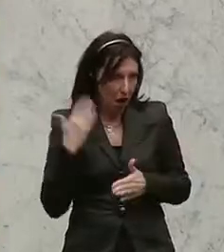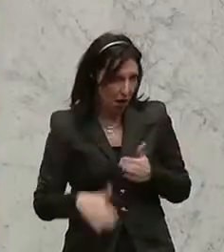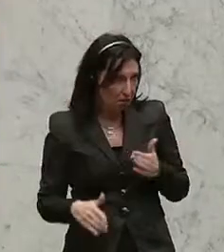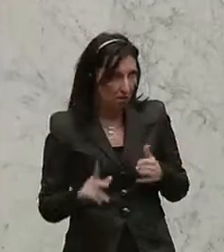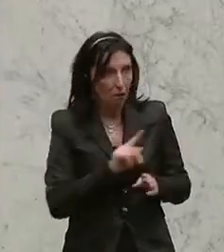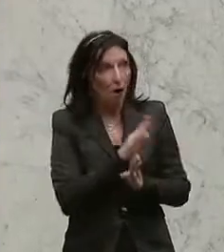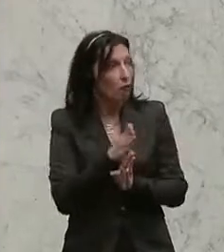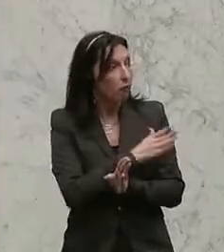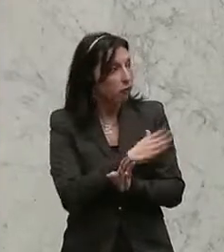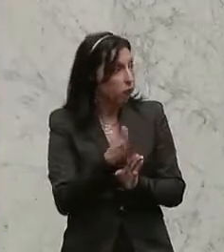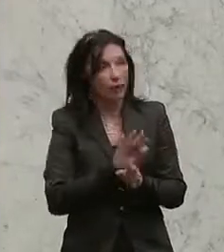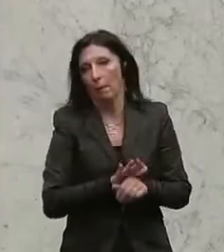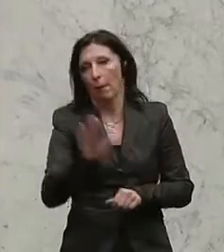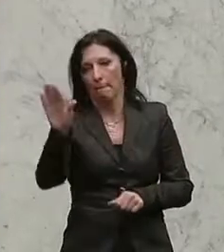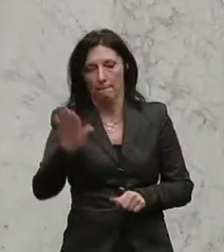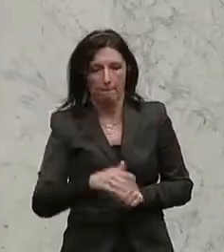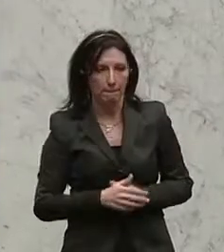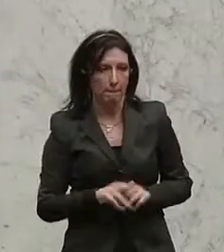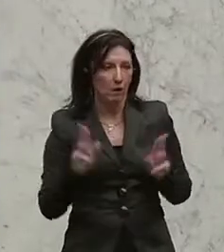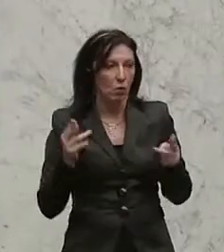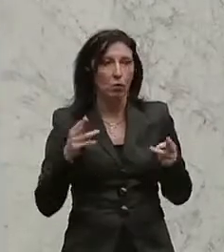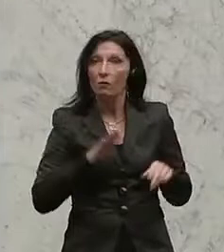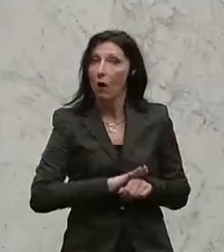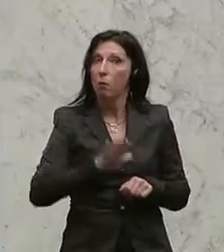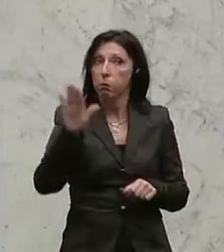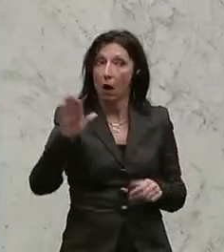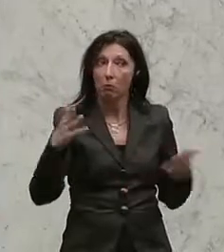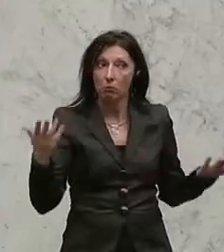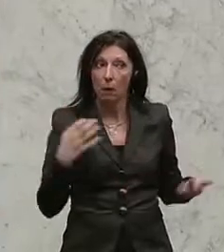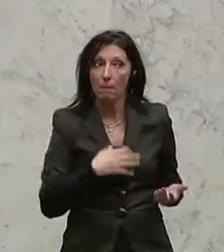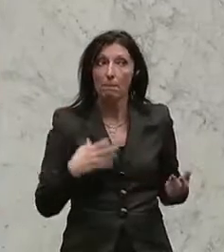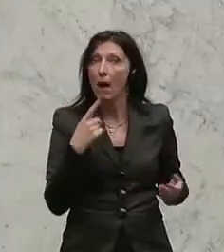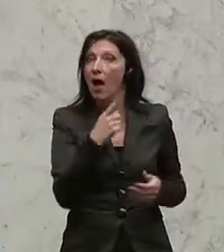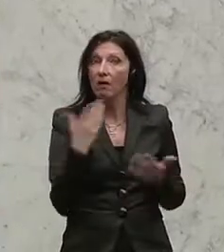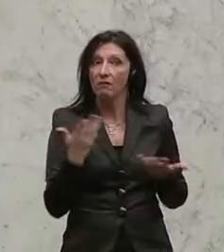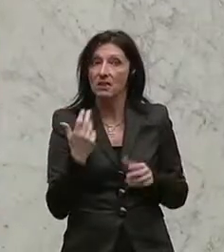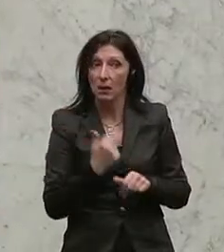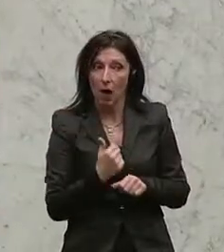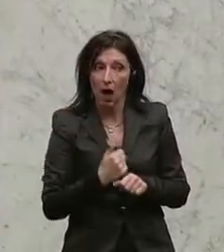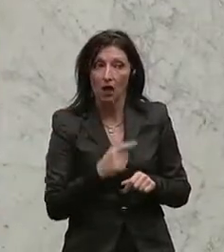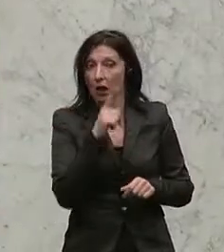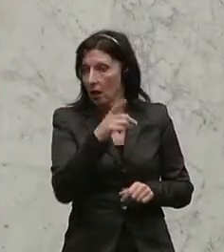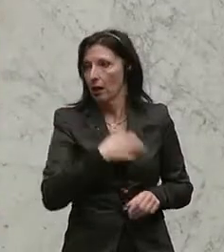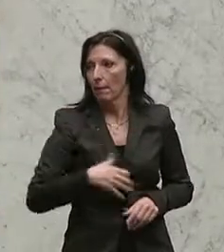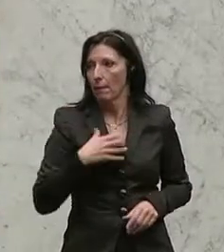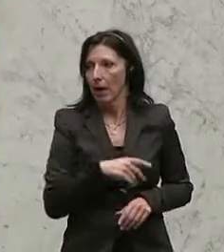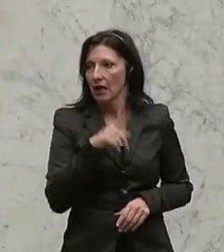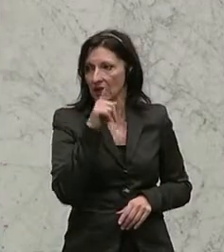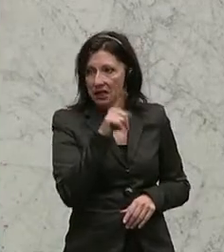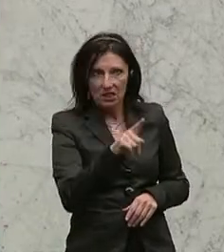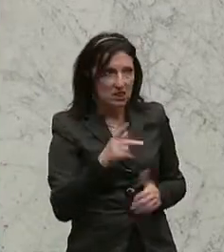natürlich entsprechend nach oben gegangen ja und warum sind die nach oben jahren größer und die bayern getan vor sondern die bayern getan sie haben ein